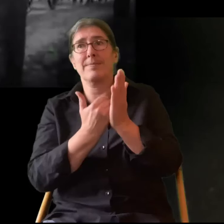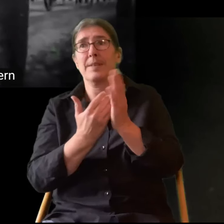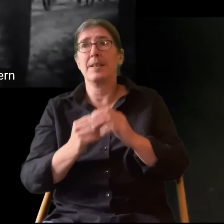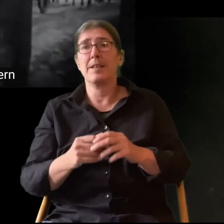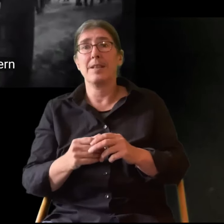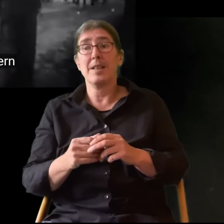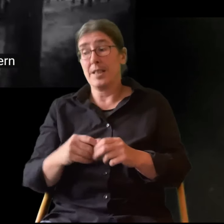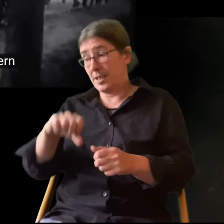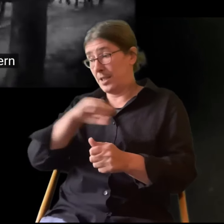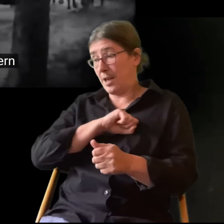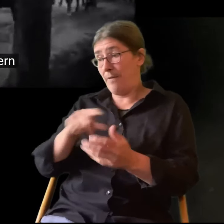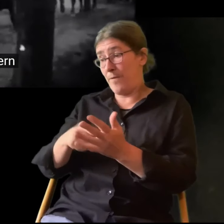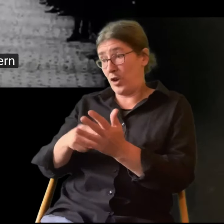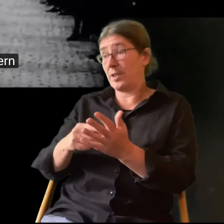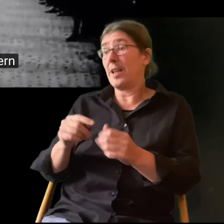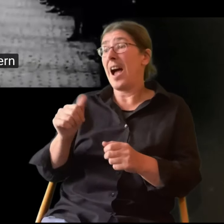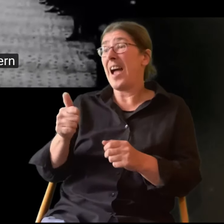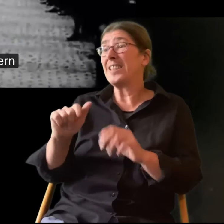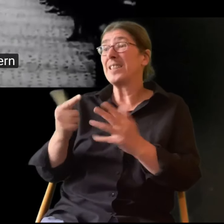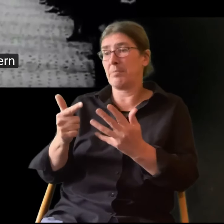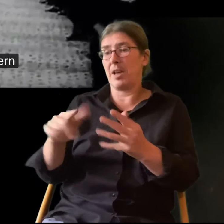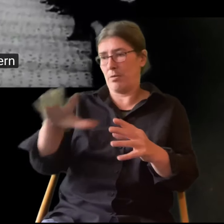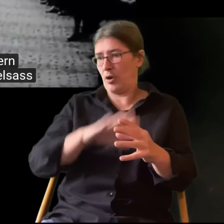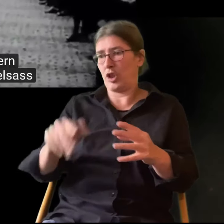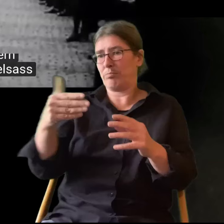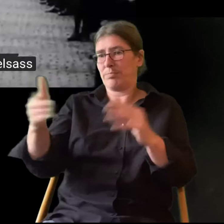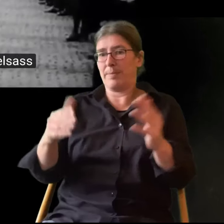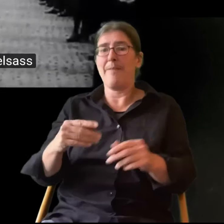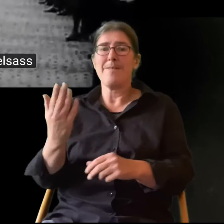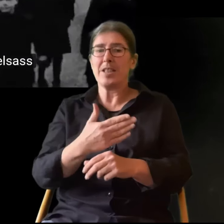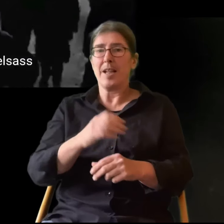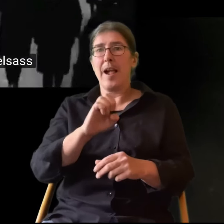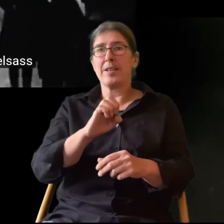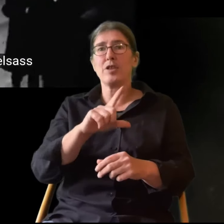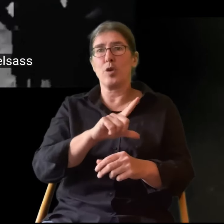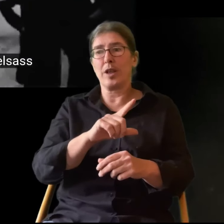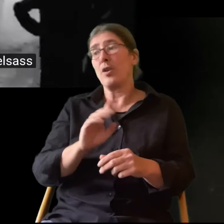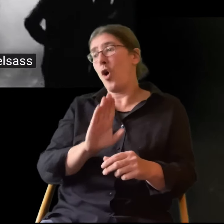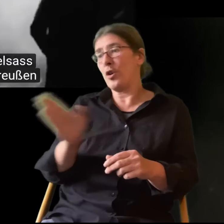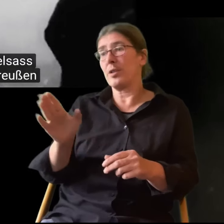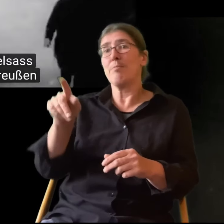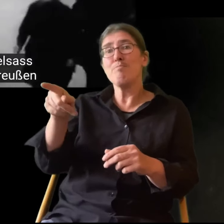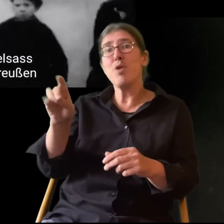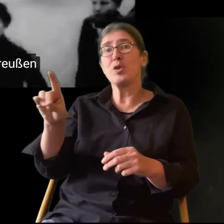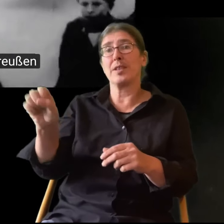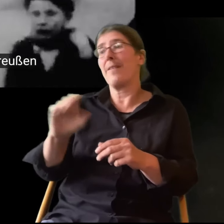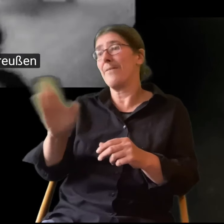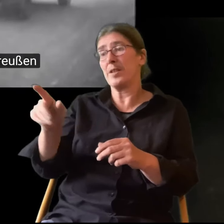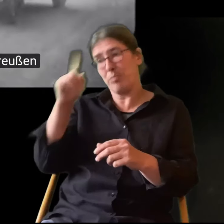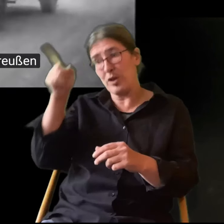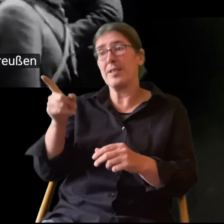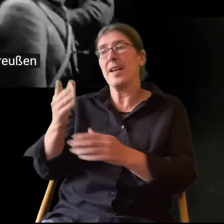Die Sieger fordern ein Siebtel des Reichs. Im Westen Elsass-Lothringen, im Osten Posen, Westpreußen und